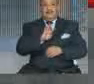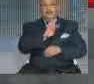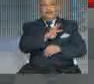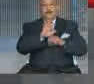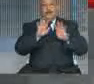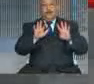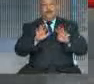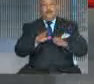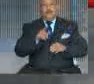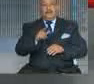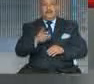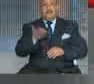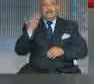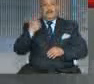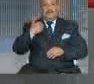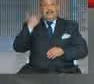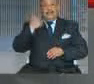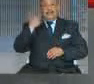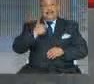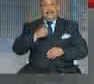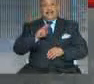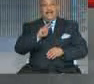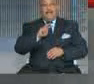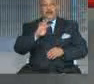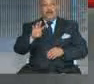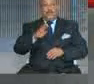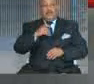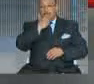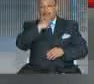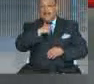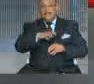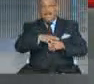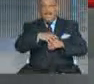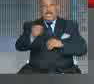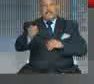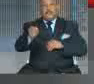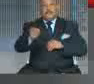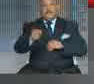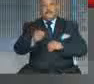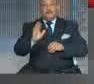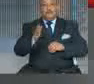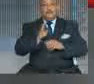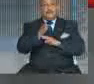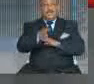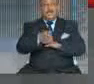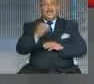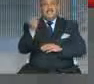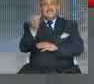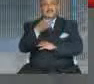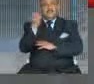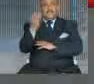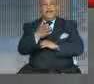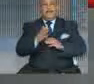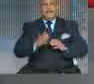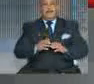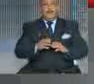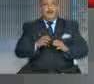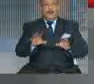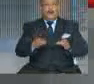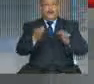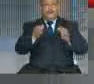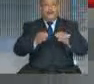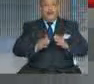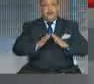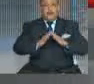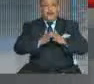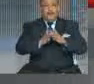22 من مارس الحالي باتجاه ميناء سيدي بوسعيد على الساعة 5 صباحا، ولم يعثر إلا على قاربه